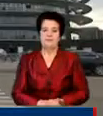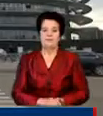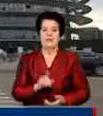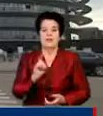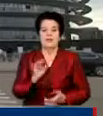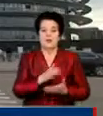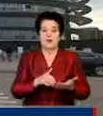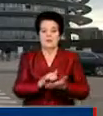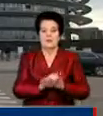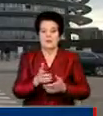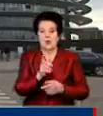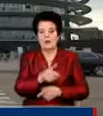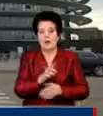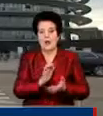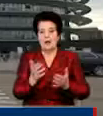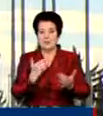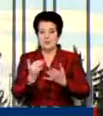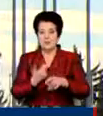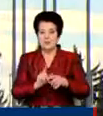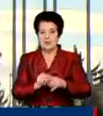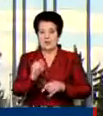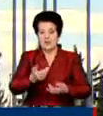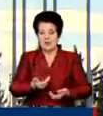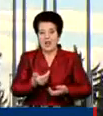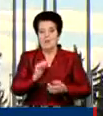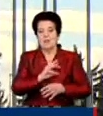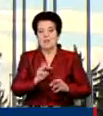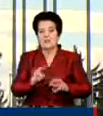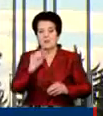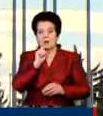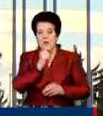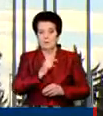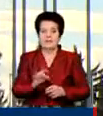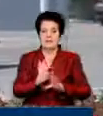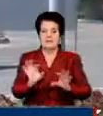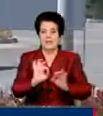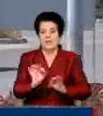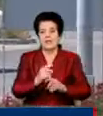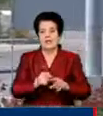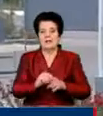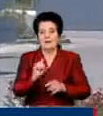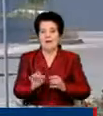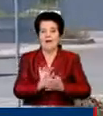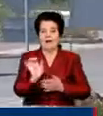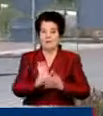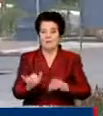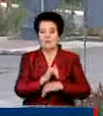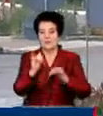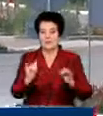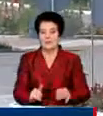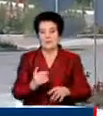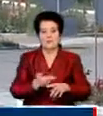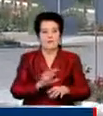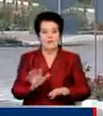La reuniunea Comitetului de Asociere Republica Moldova-Uniunea Europeană, Ministerul Economiei s-a lăudat că potențialul de export al țării a crescut,